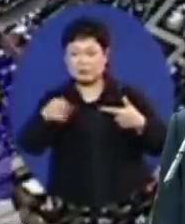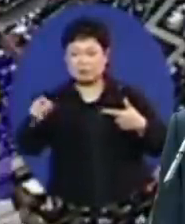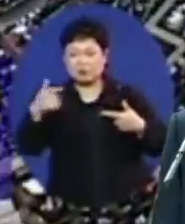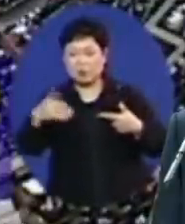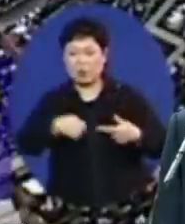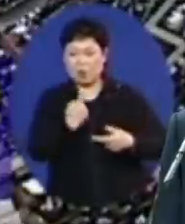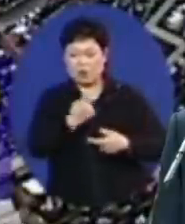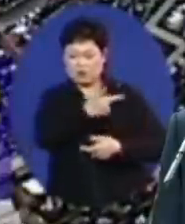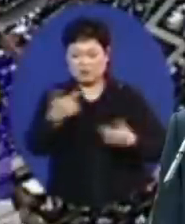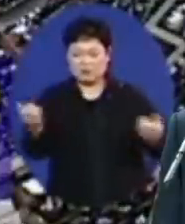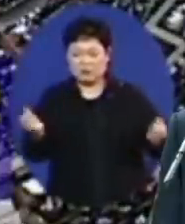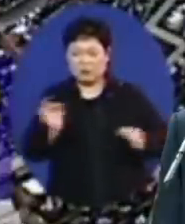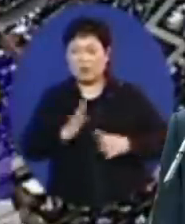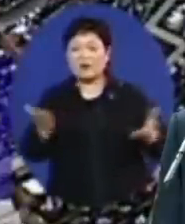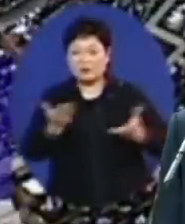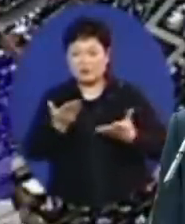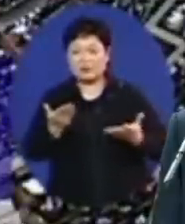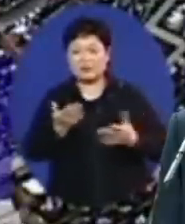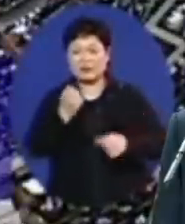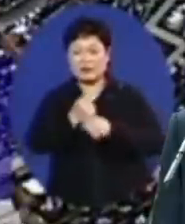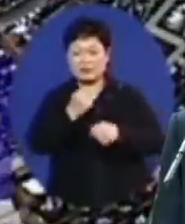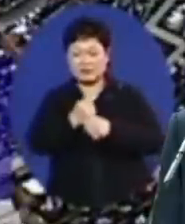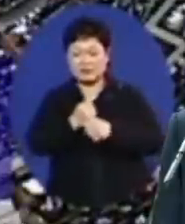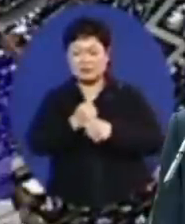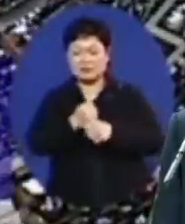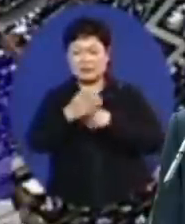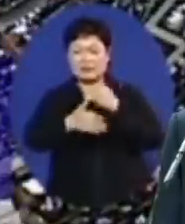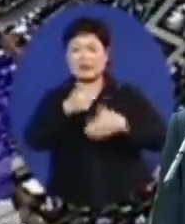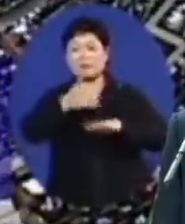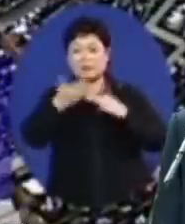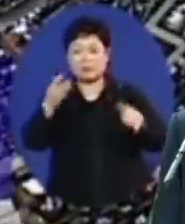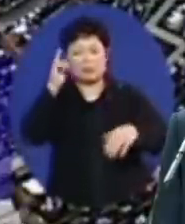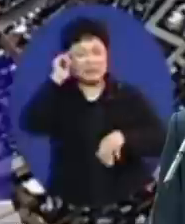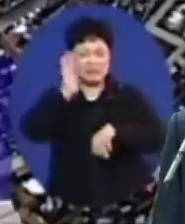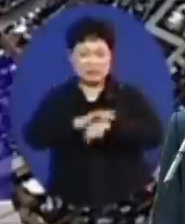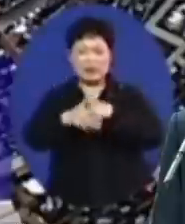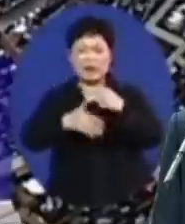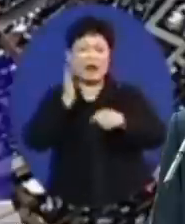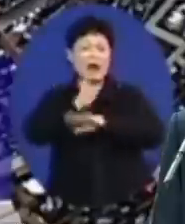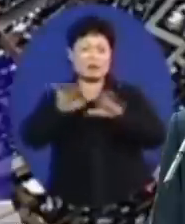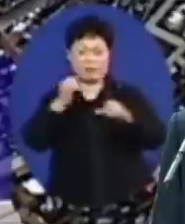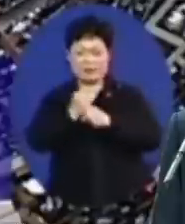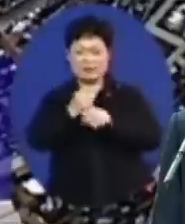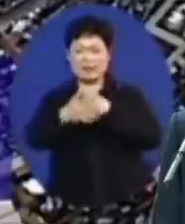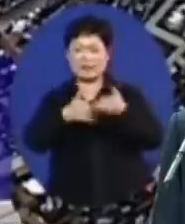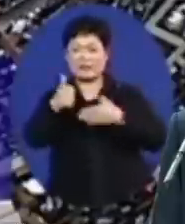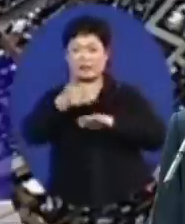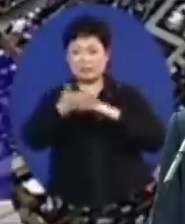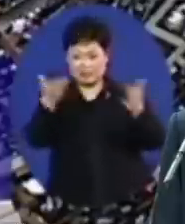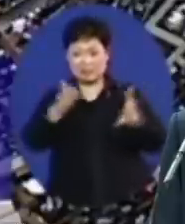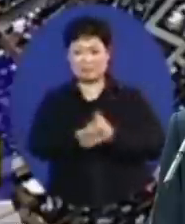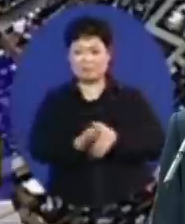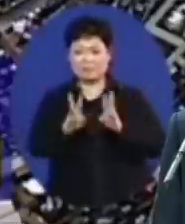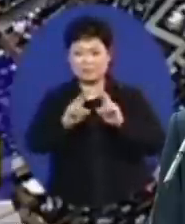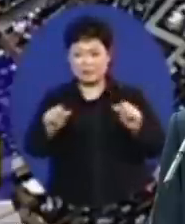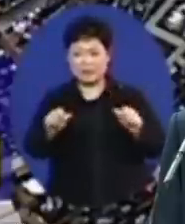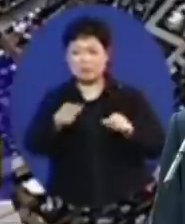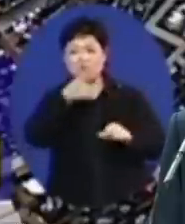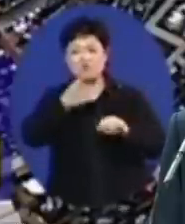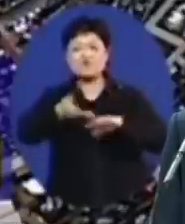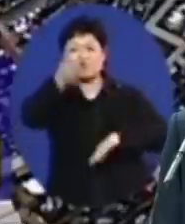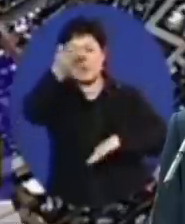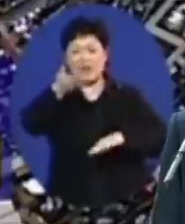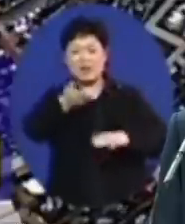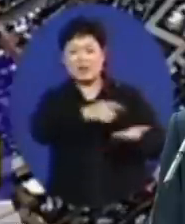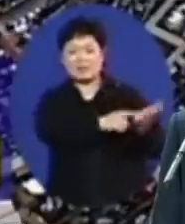행하시는 이에게 감사하라. 그 인자심이 영원함이로다. 지혜로 하늘을 지으신 이에게 감사하라. 땅을 물